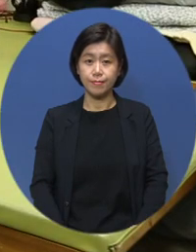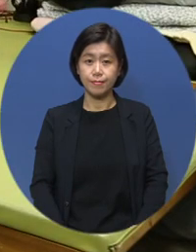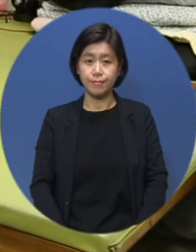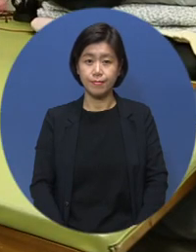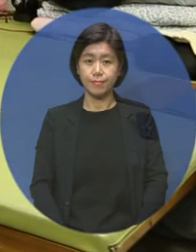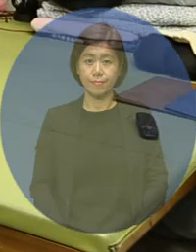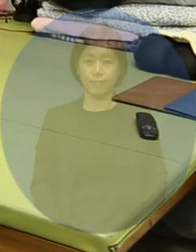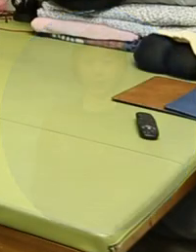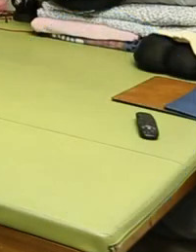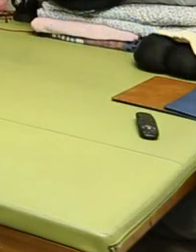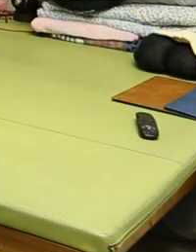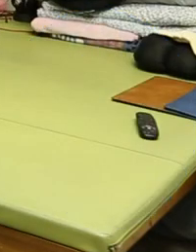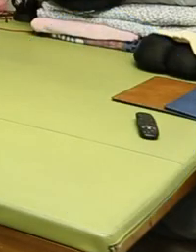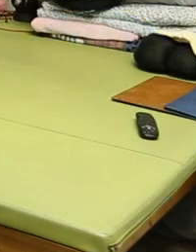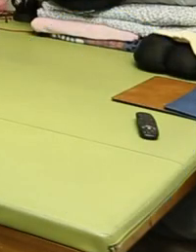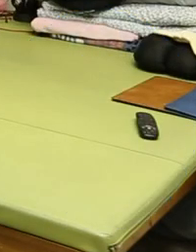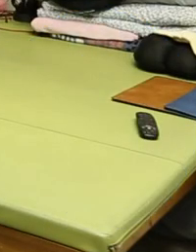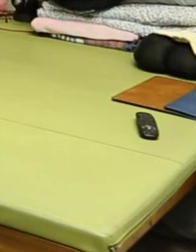으